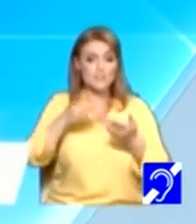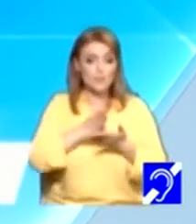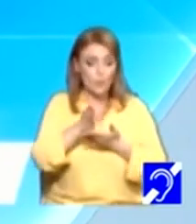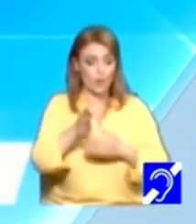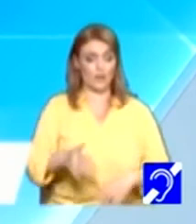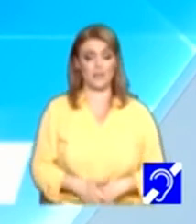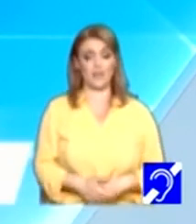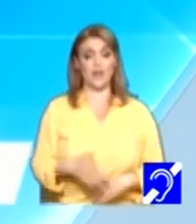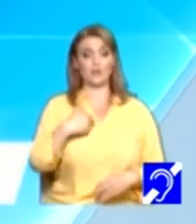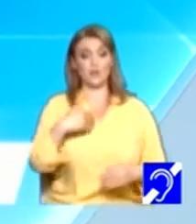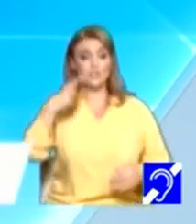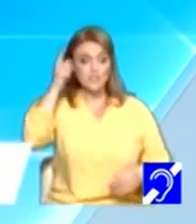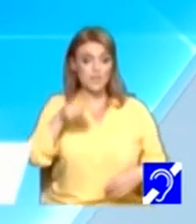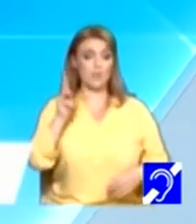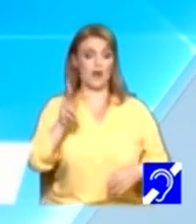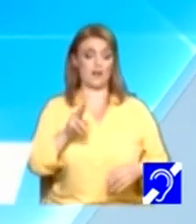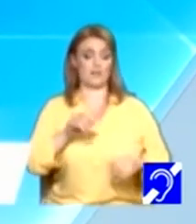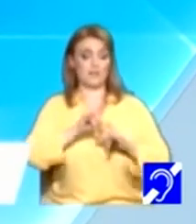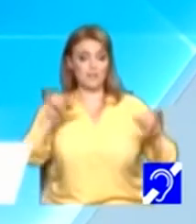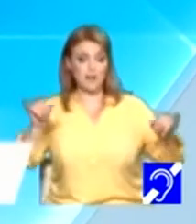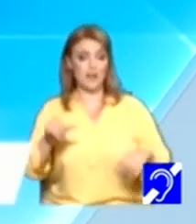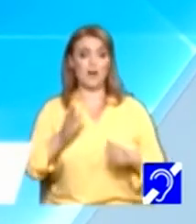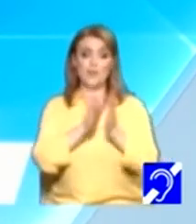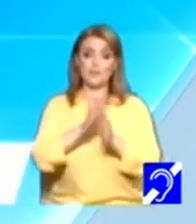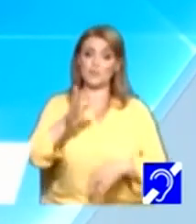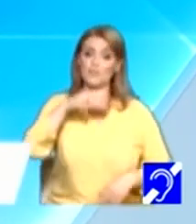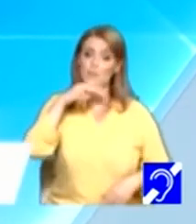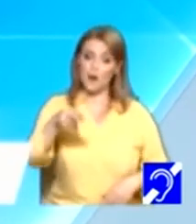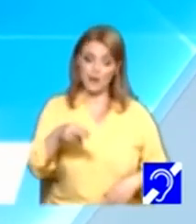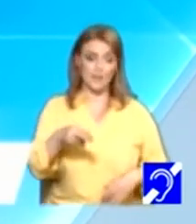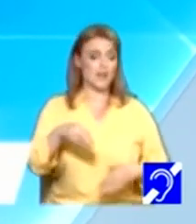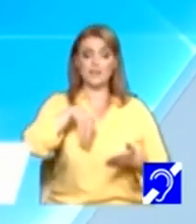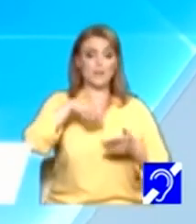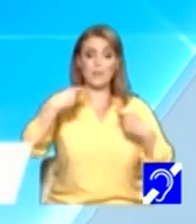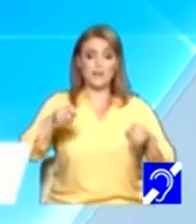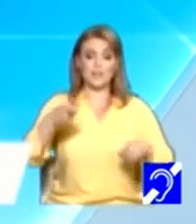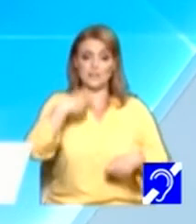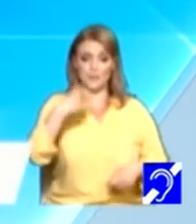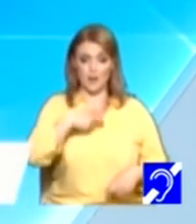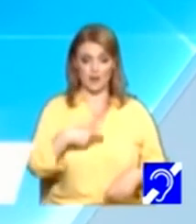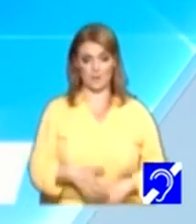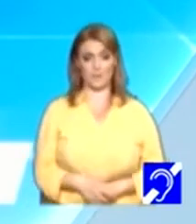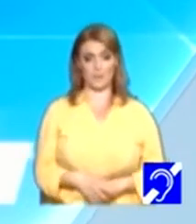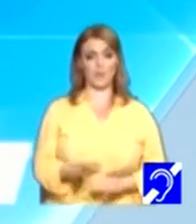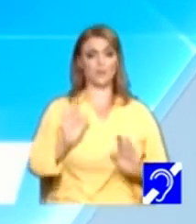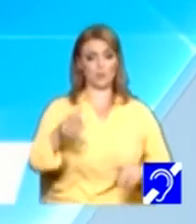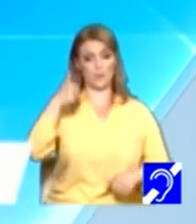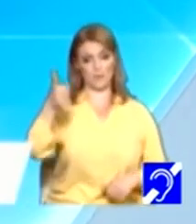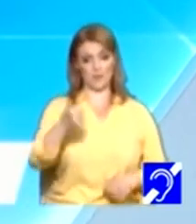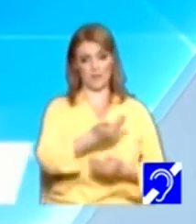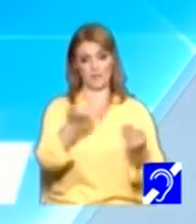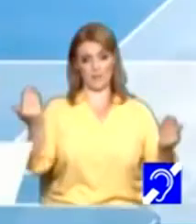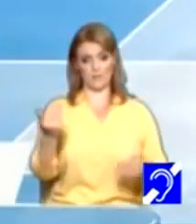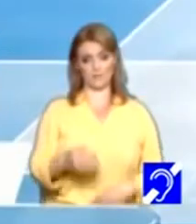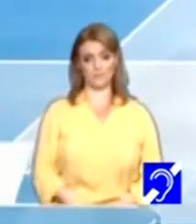funcționează. Deci eu vă doresc să fiți atenți și să nu vă vindeți. Asta e, păstrați-vă demnitatea. Toate bune, pe